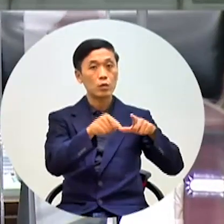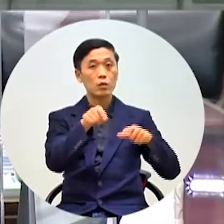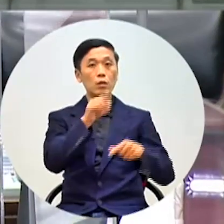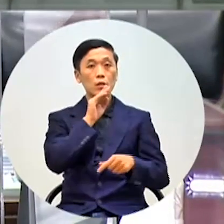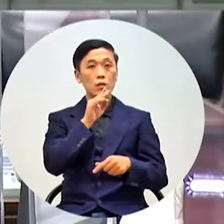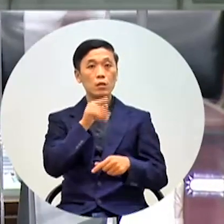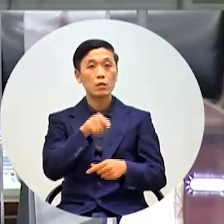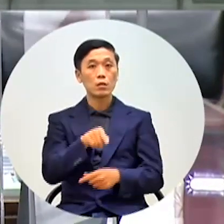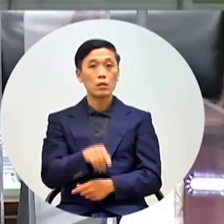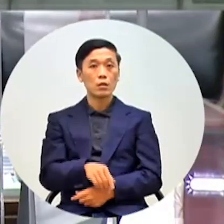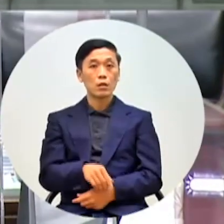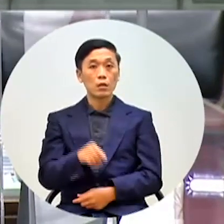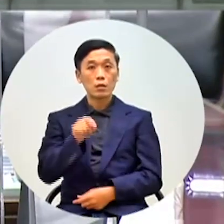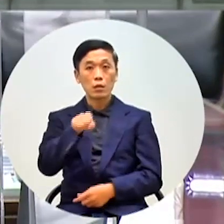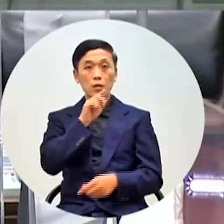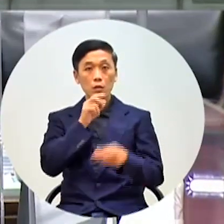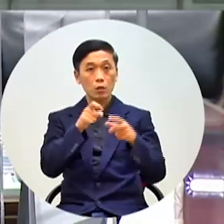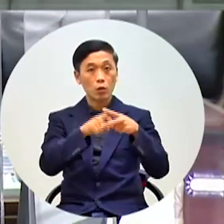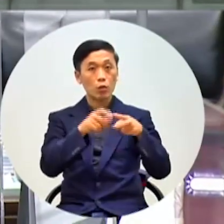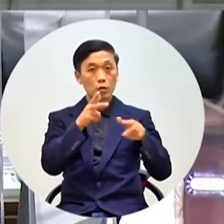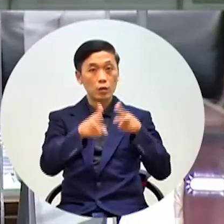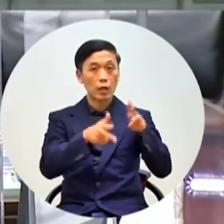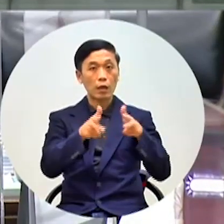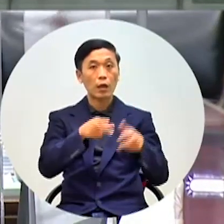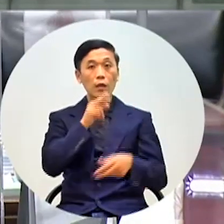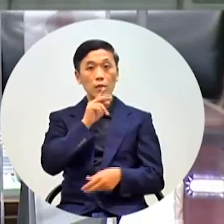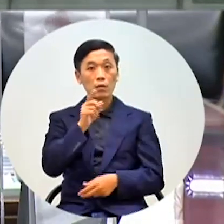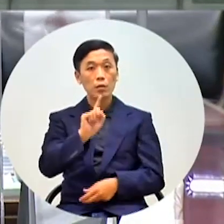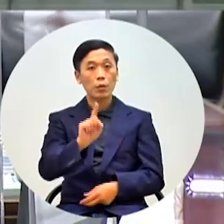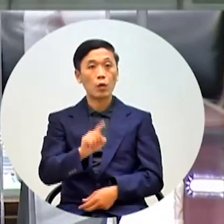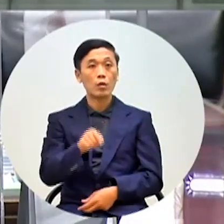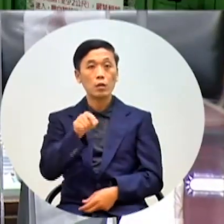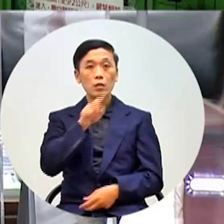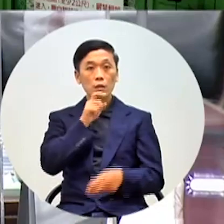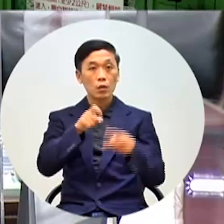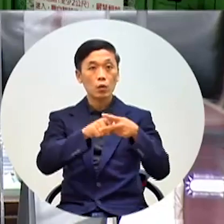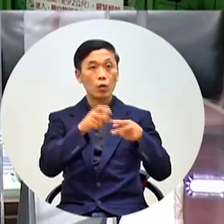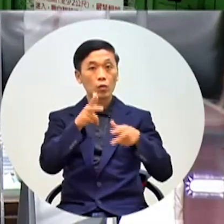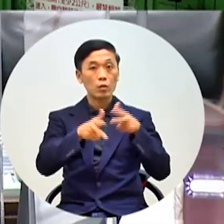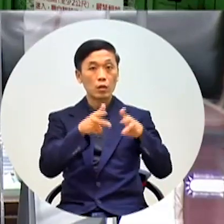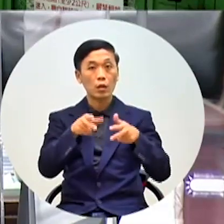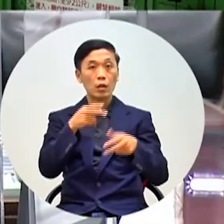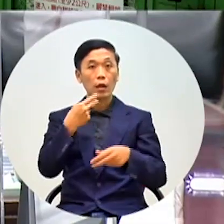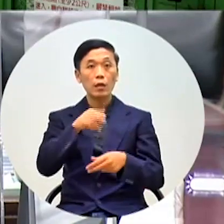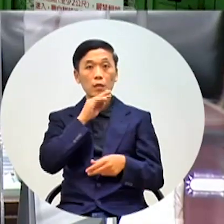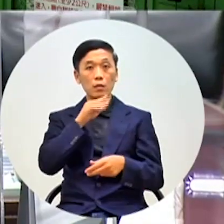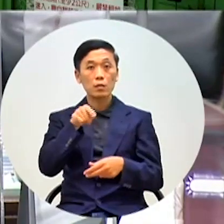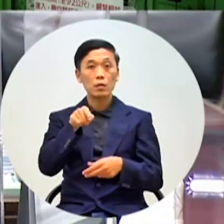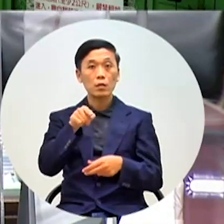还是到底是工厂啊？你看看这市长，这是工厂还是渔业专区啊？